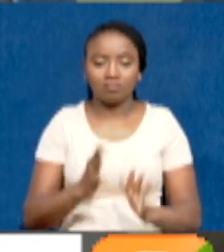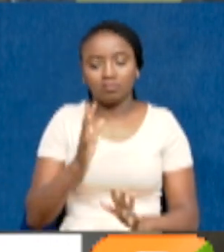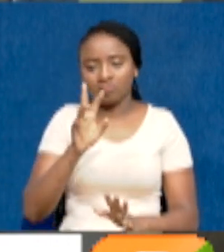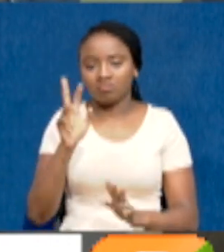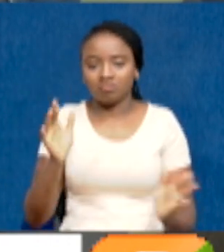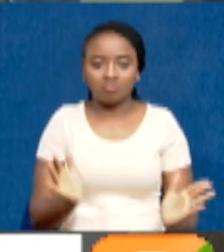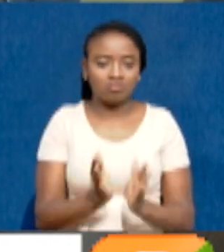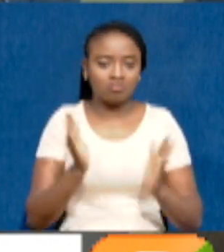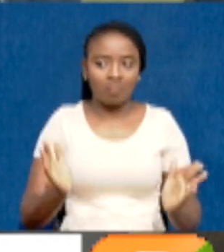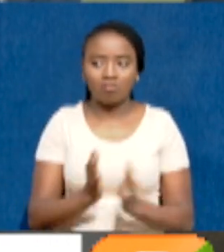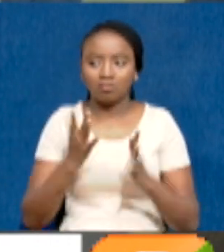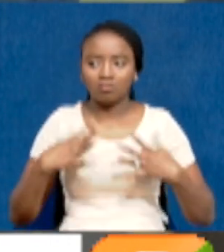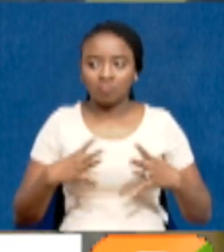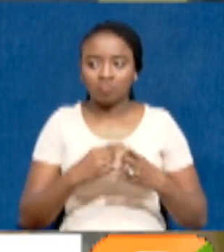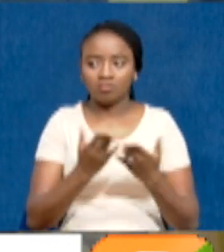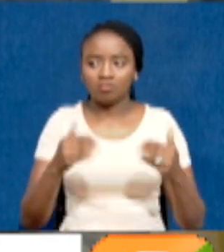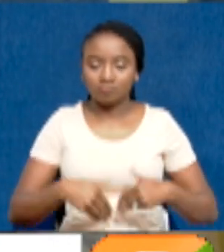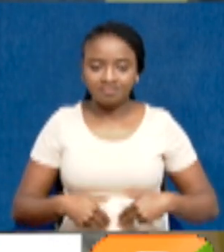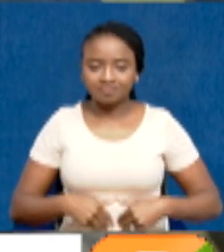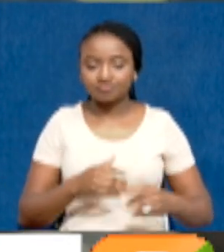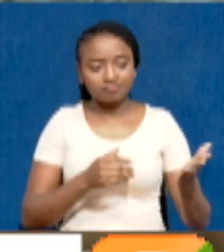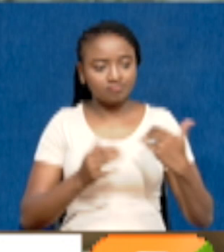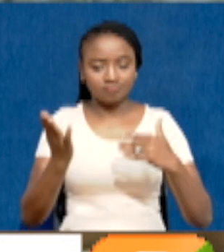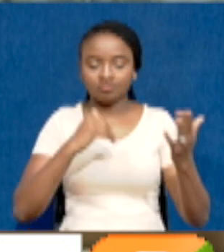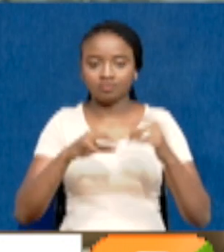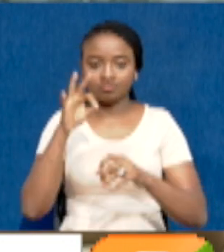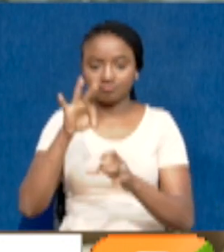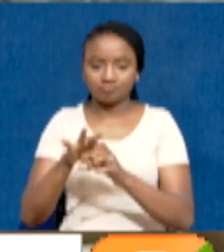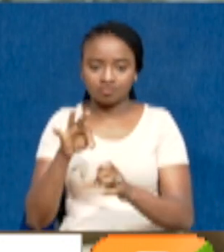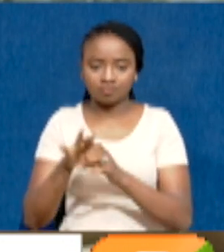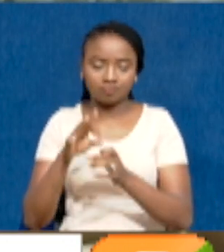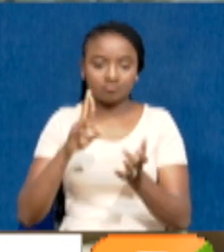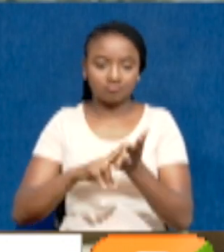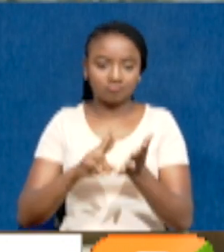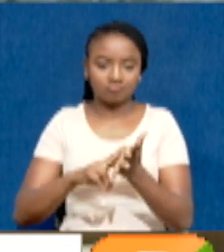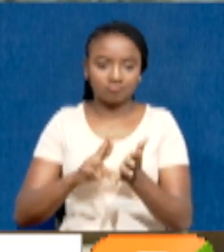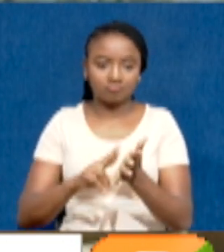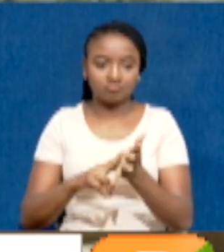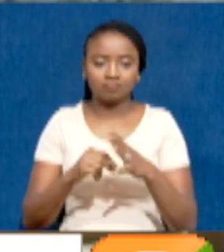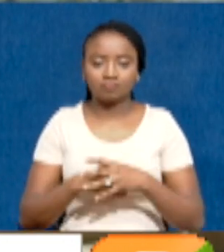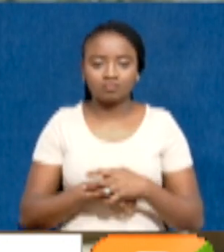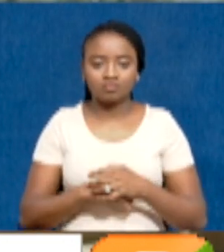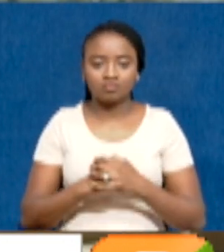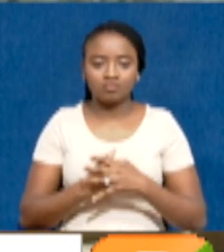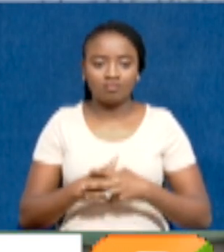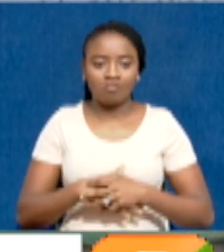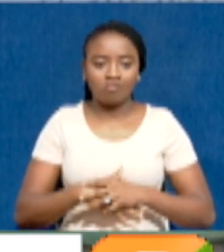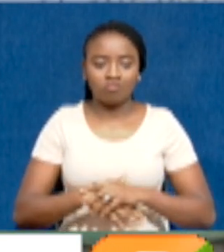vijana kujitokeza kujisajili, kwani idadi ya wapiga kura wapya wanaolengwa ina uwezo wa kuamua ni nani